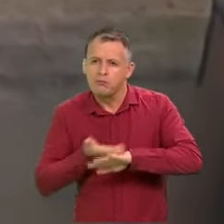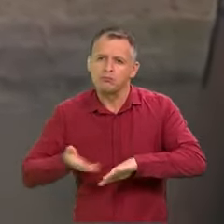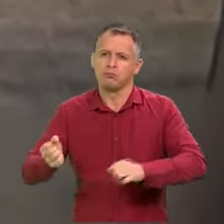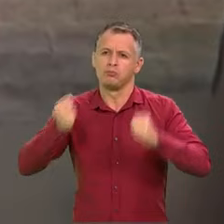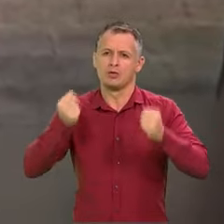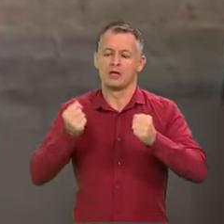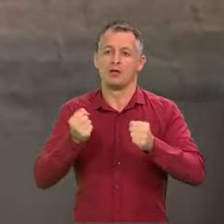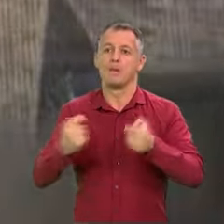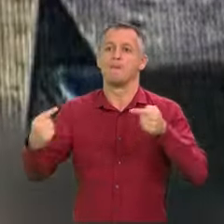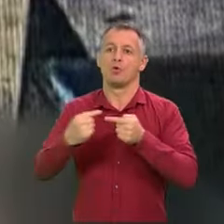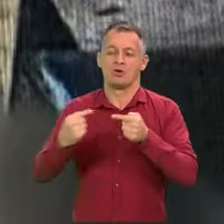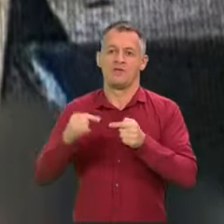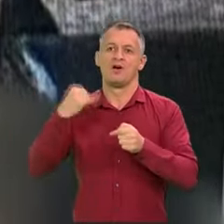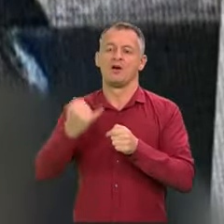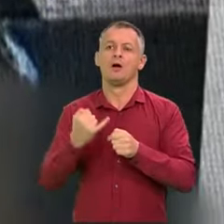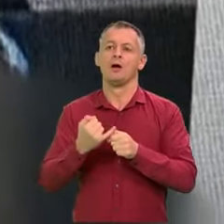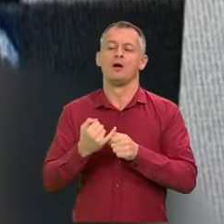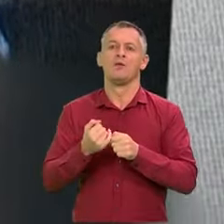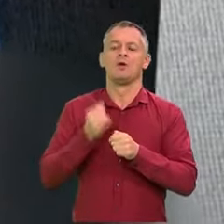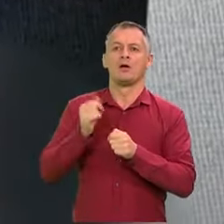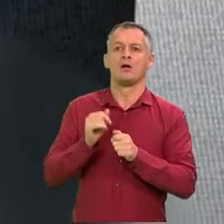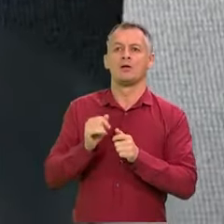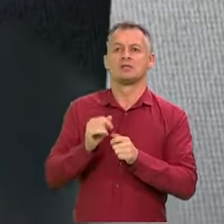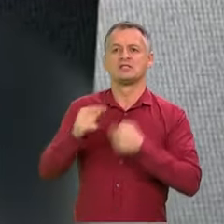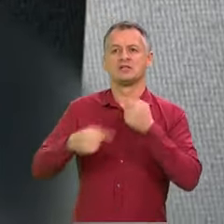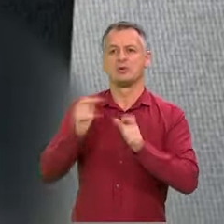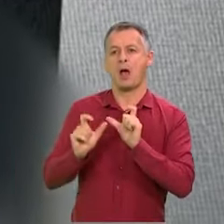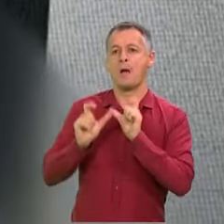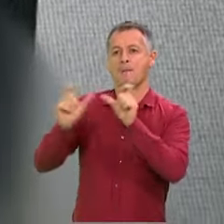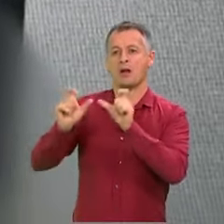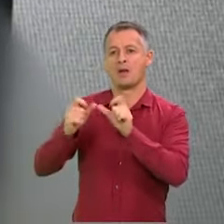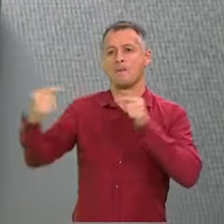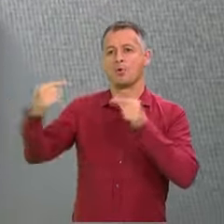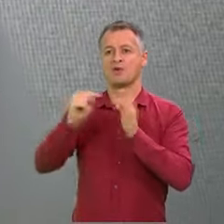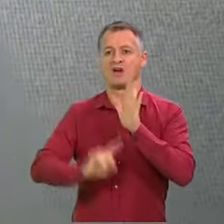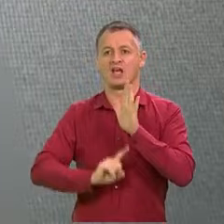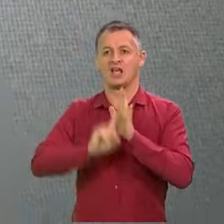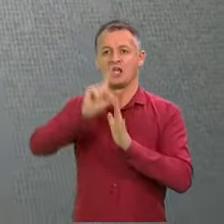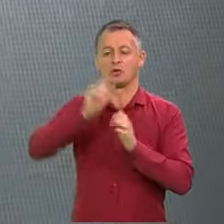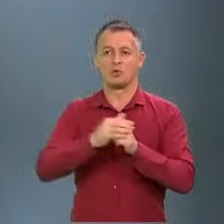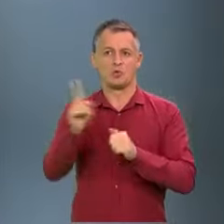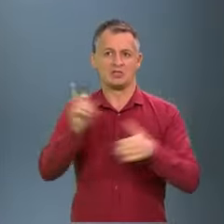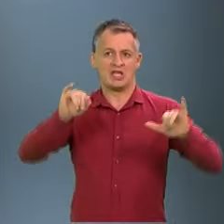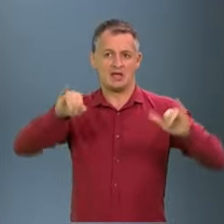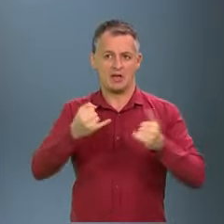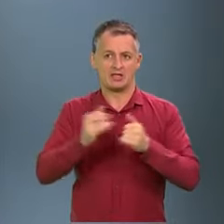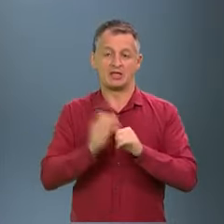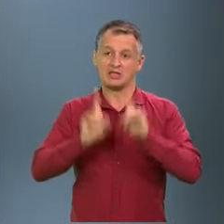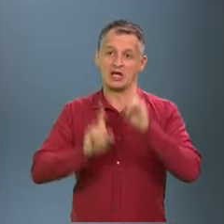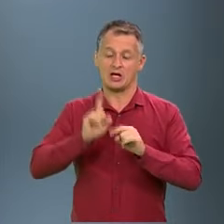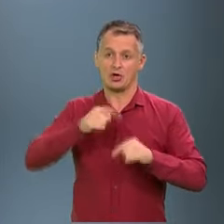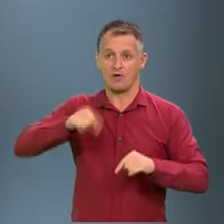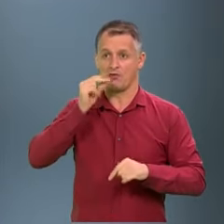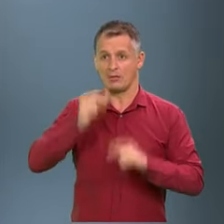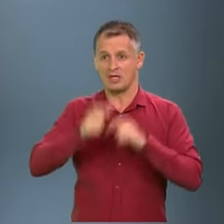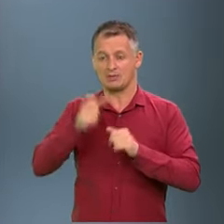de apărare antiaeriană, antirachetă, nu s-a întâmplat. Mai mult decât atât, dacă vorbim de o